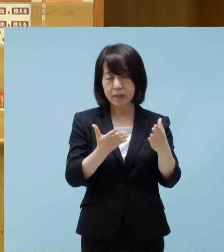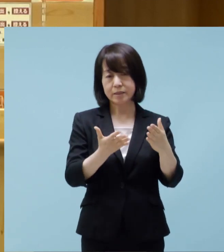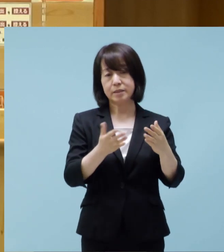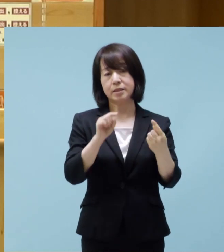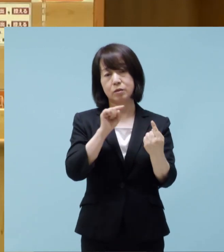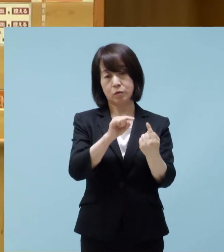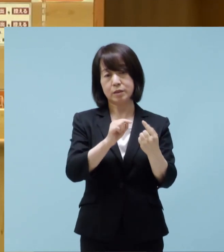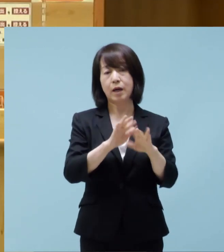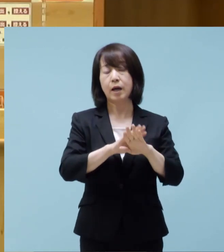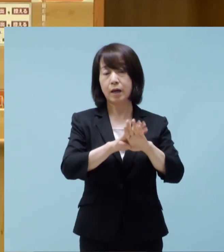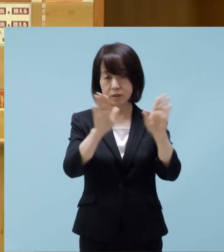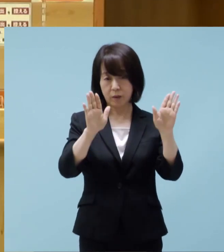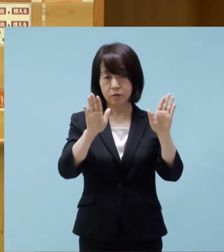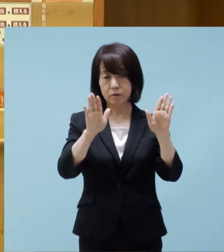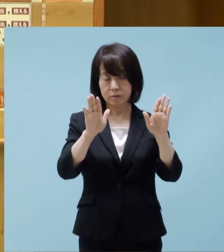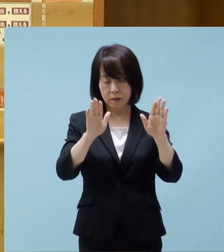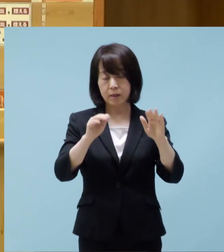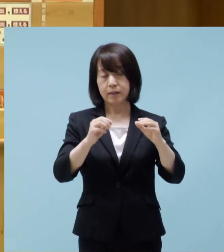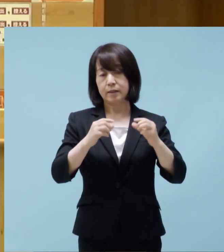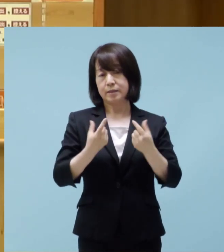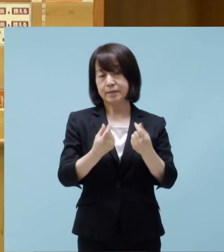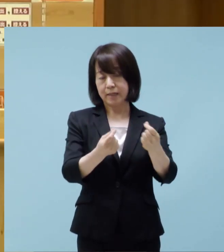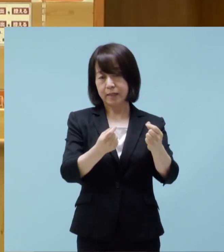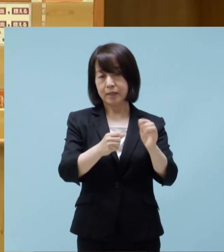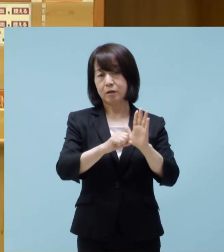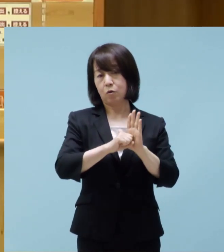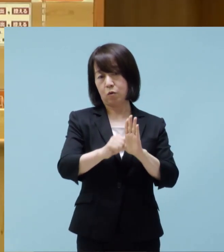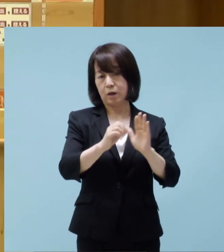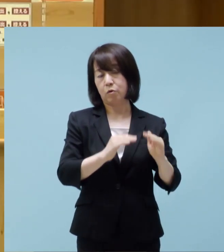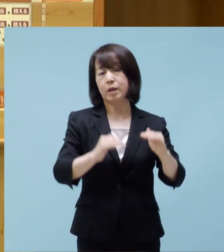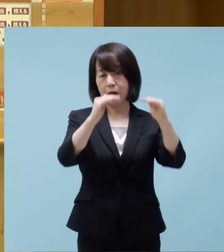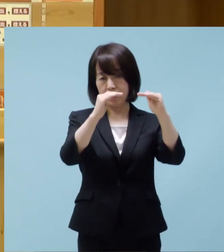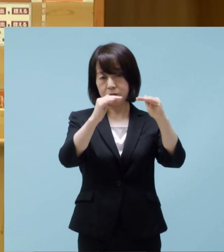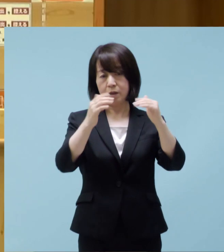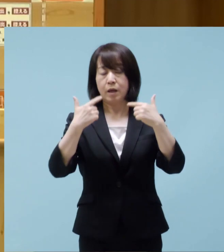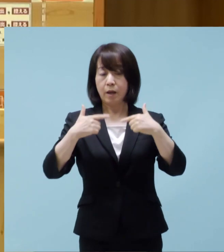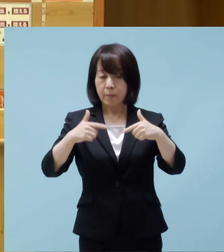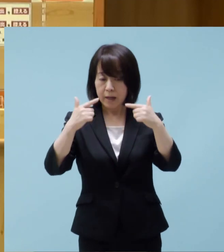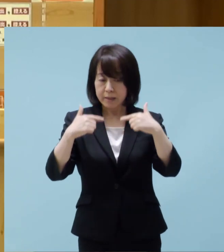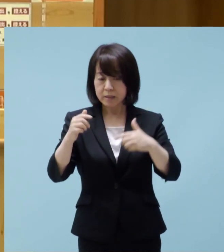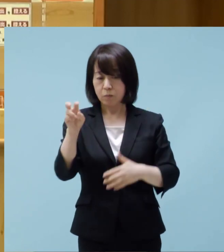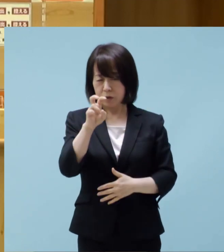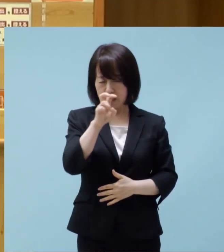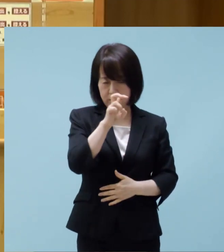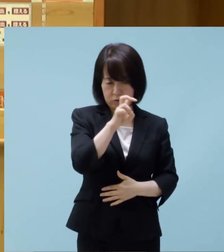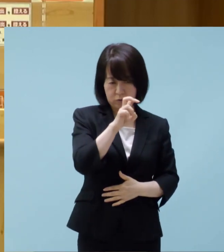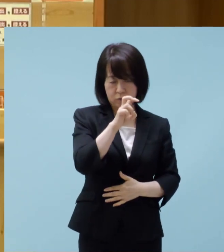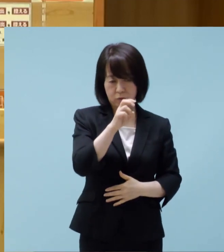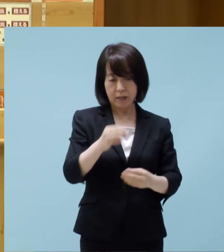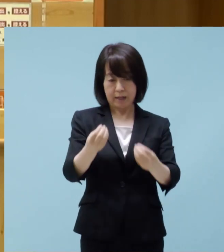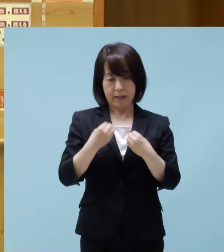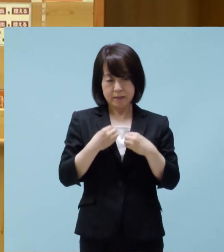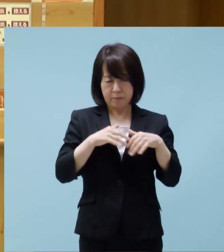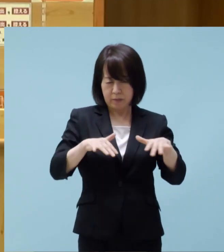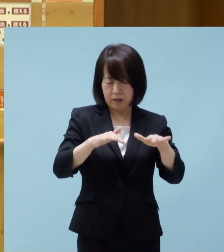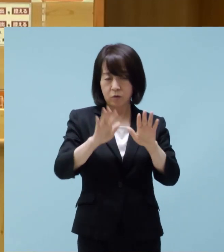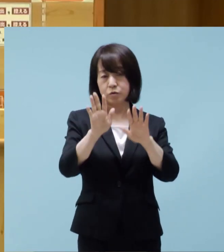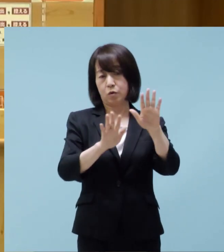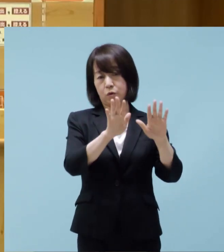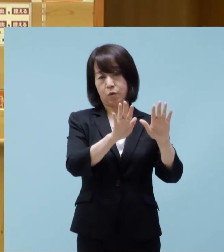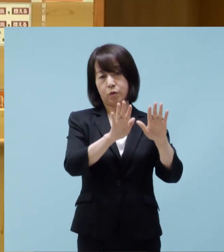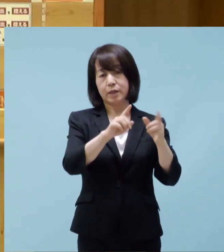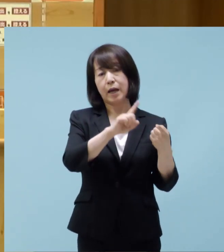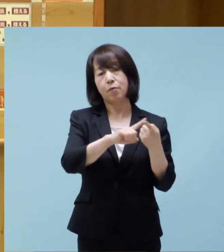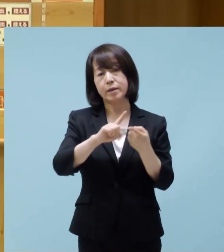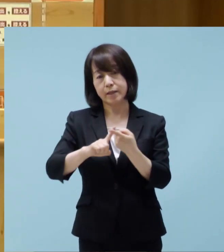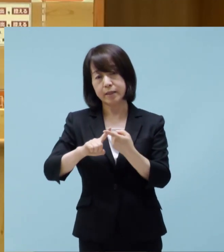しっかり感染状況を毎日モニタリングしますので、その感染の状況というものに応じてですね、機動的